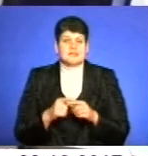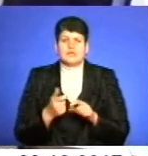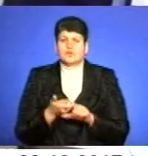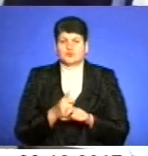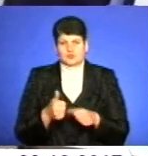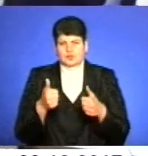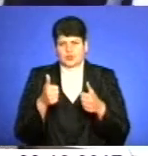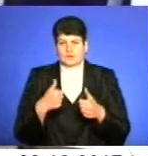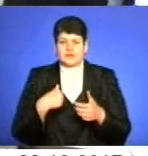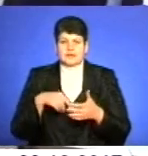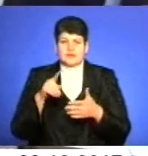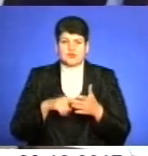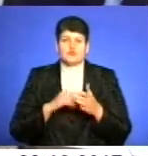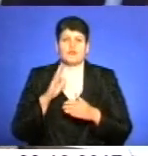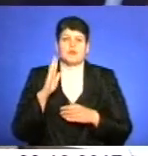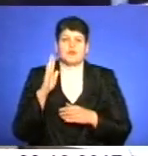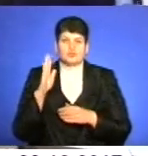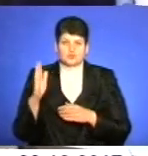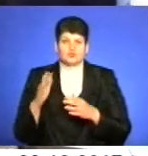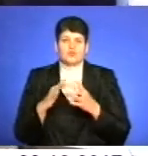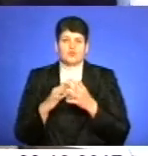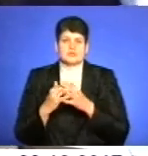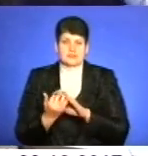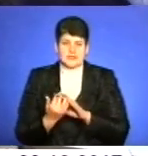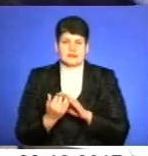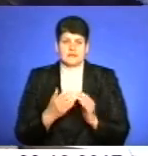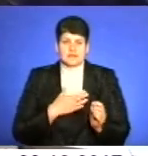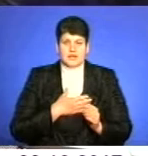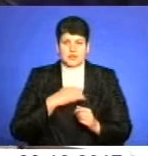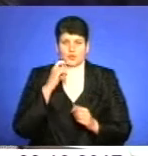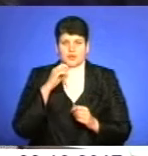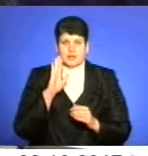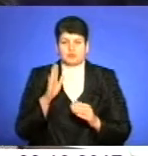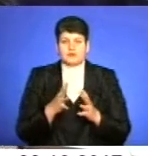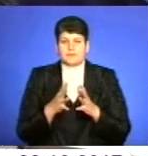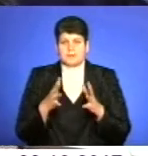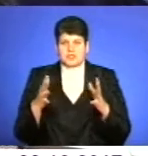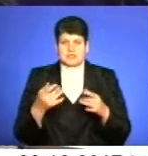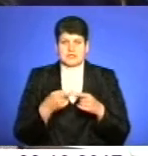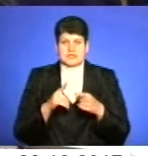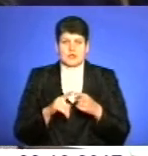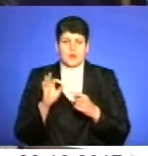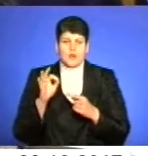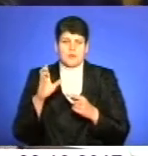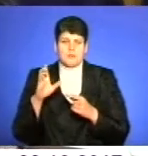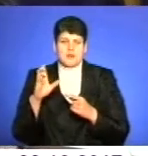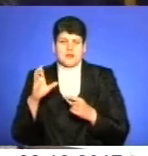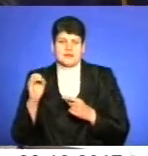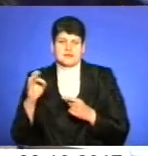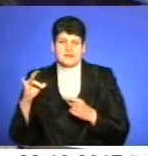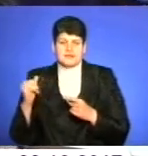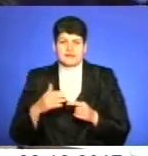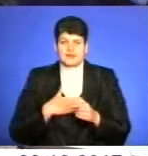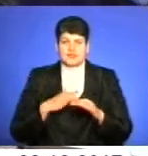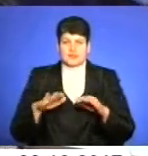І я надіюсь, що в майбутньому по селах, в цілій нашій країні буде побільше таких обсерваторій, і вже навіть наші діти, наші